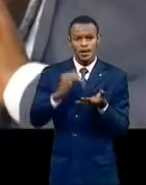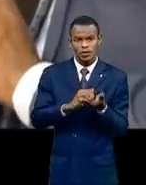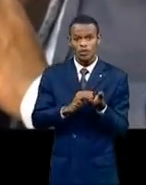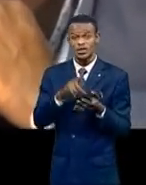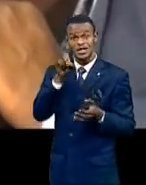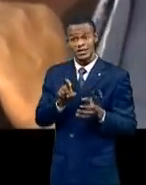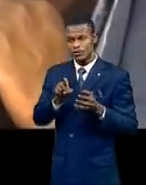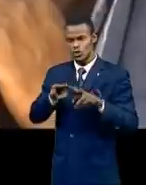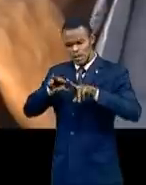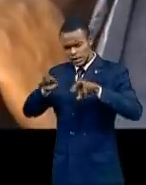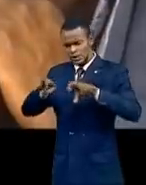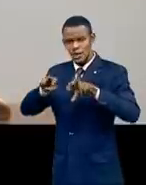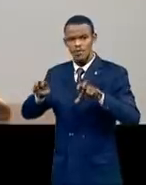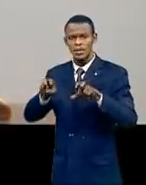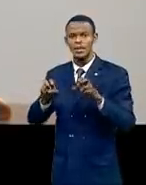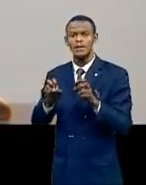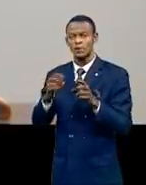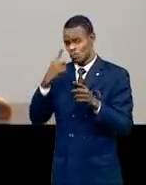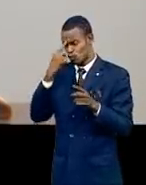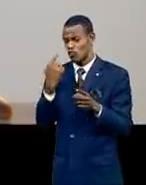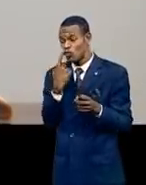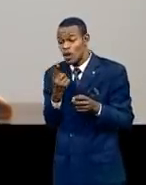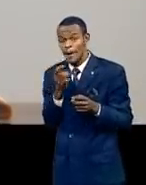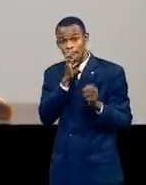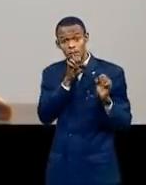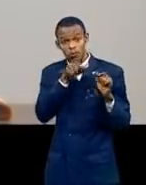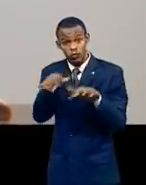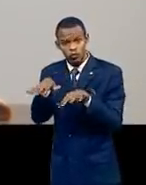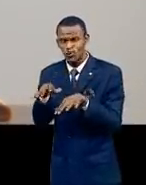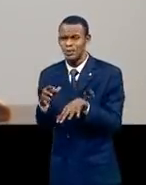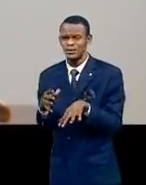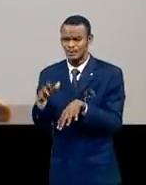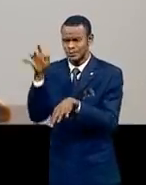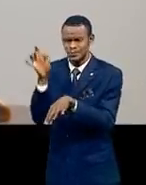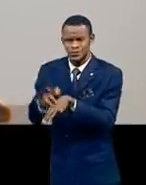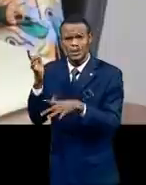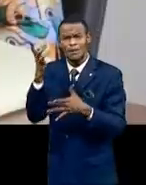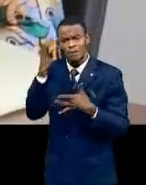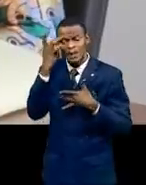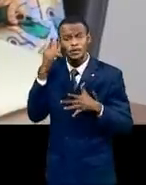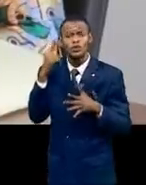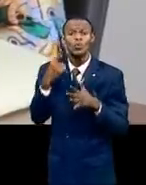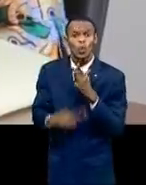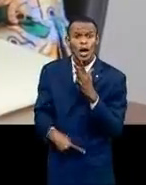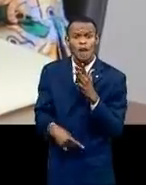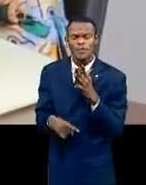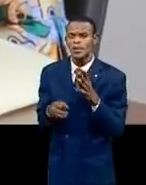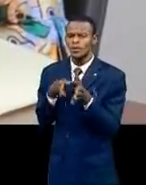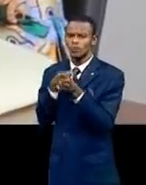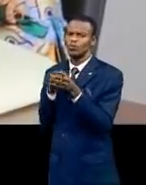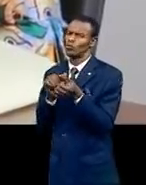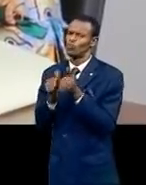de contamination des rivières ont été lancées autant que l'évaluation des conséquences socio-économiques de la